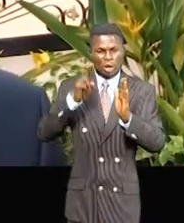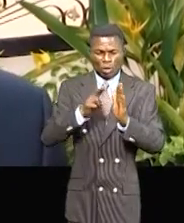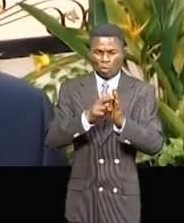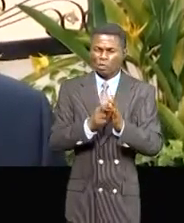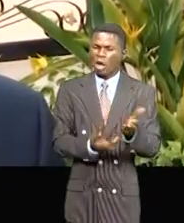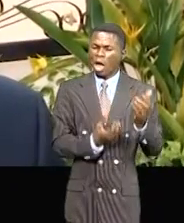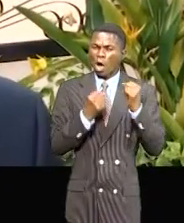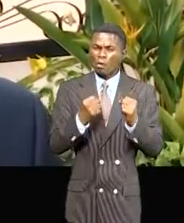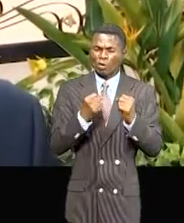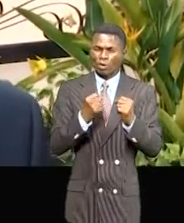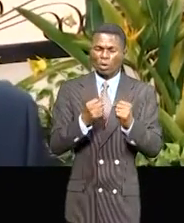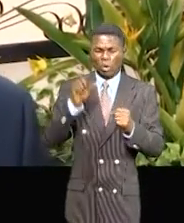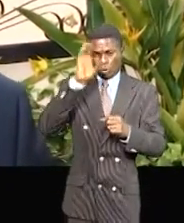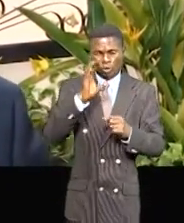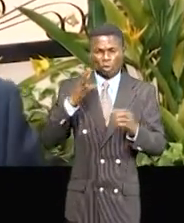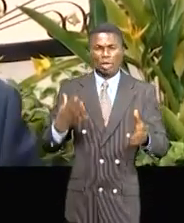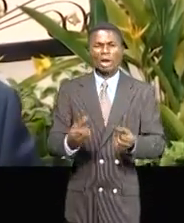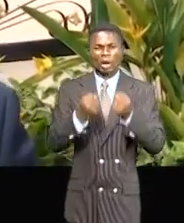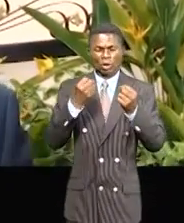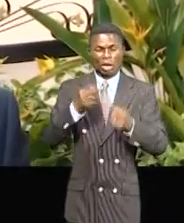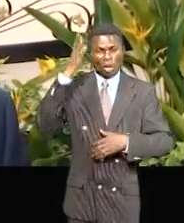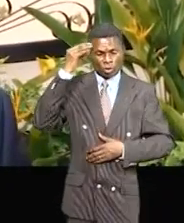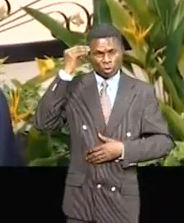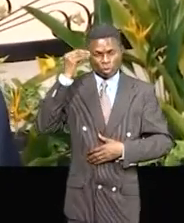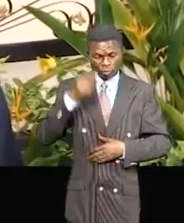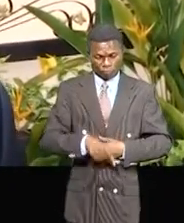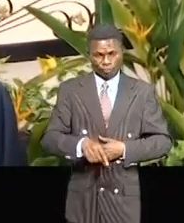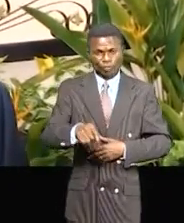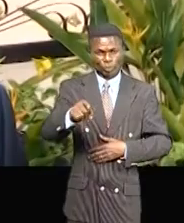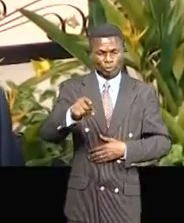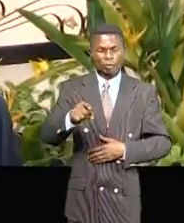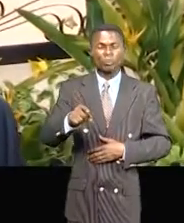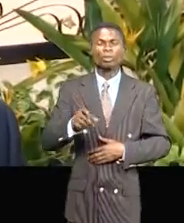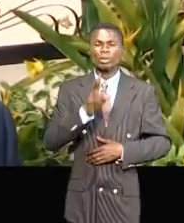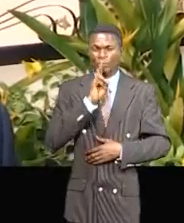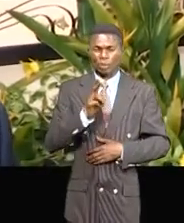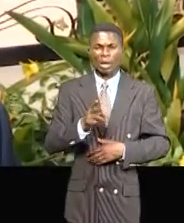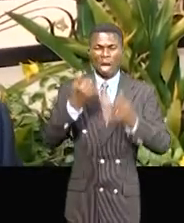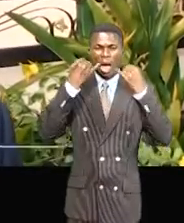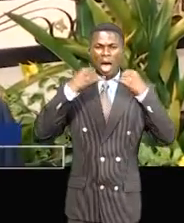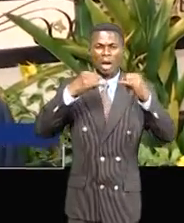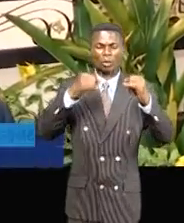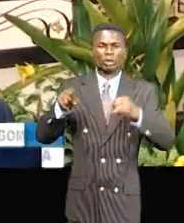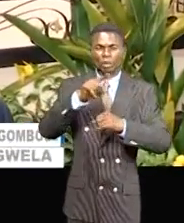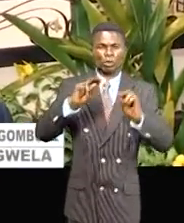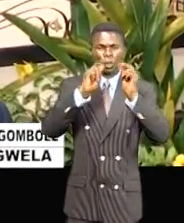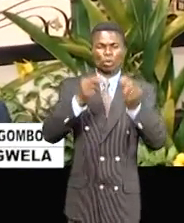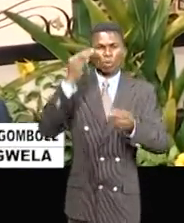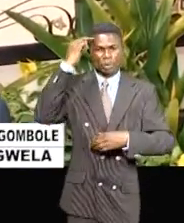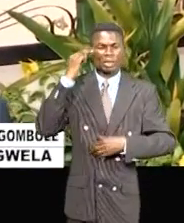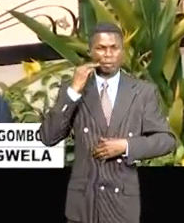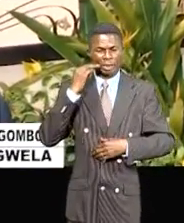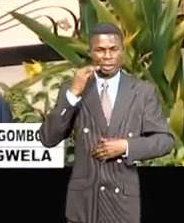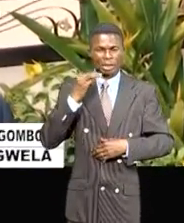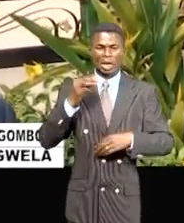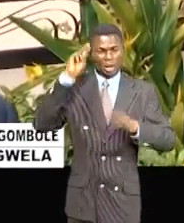que nous voulons avoir. Et donc nous espérons vraiment que dans les prochains jours qui viennent, nous serons en mesure de nous présenter au Parlement, non seulement